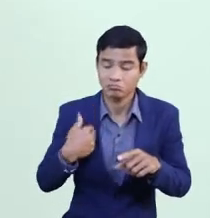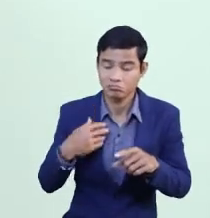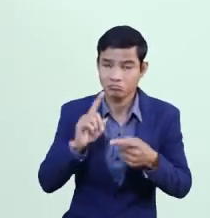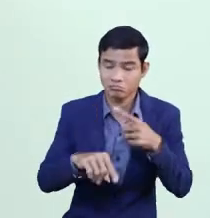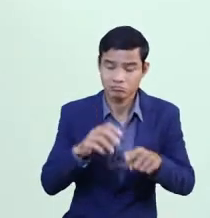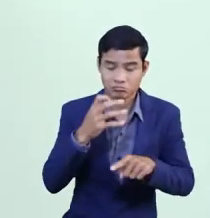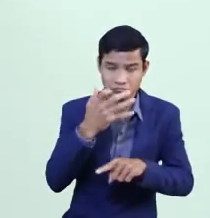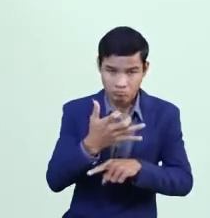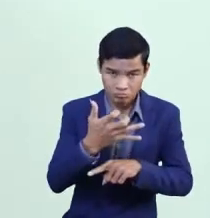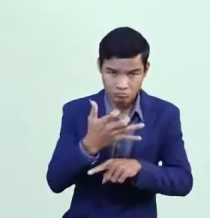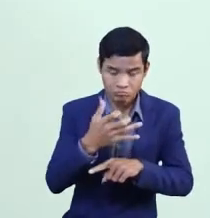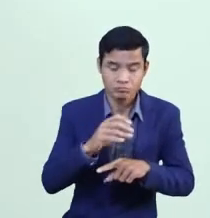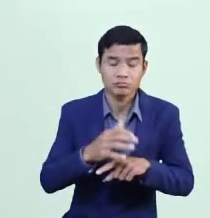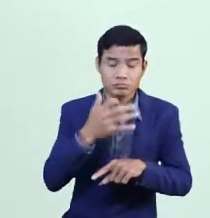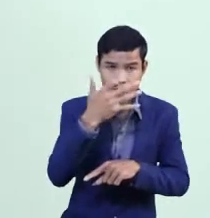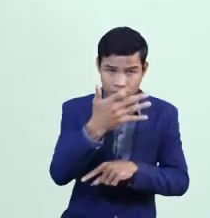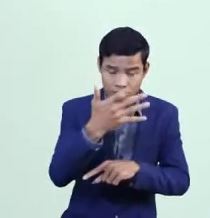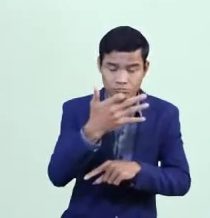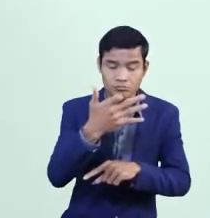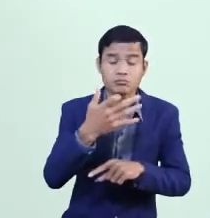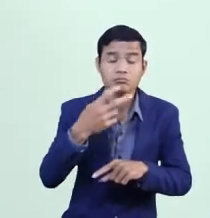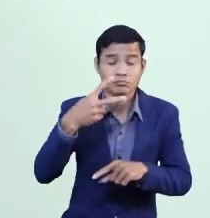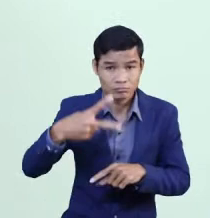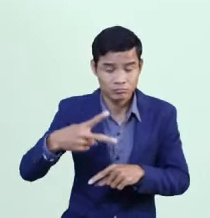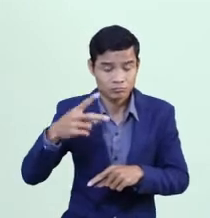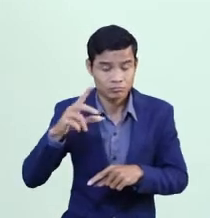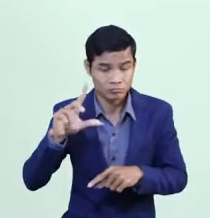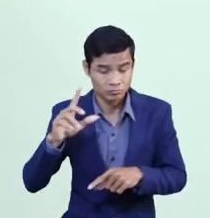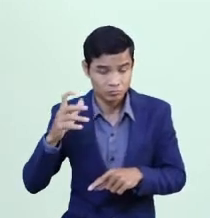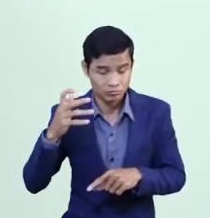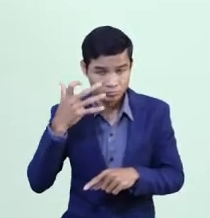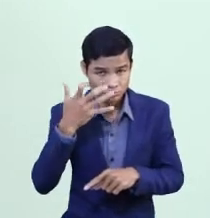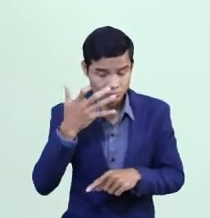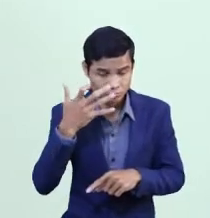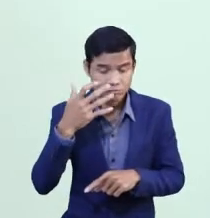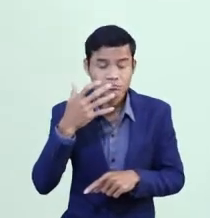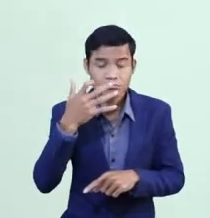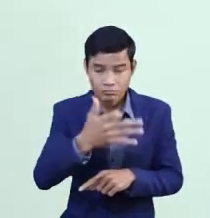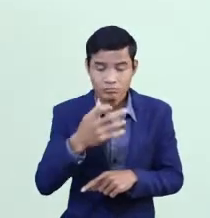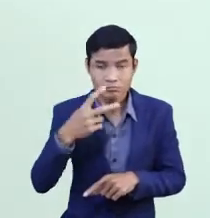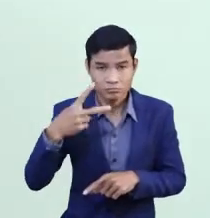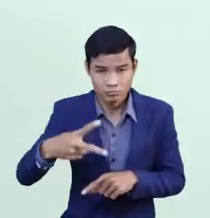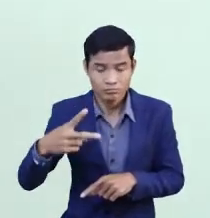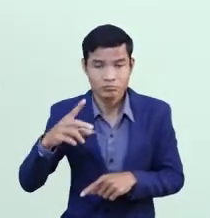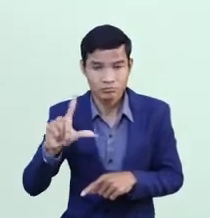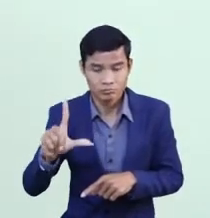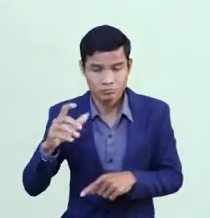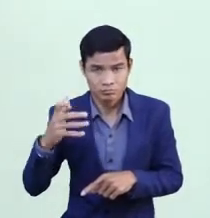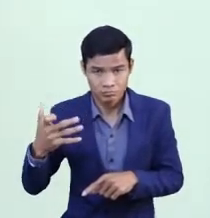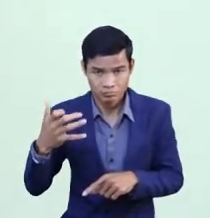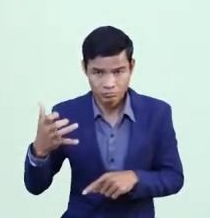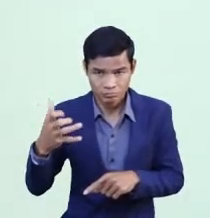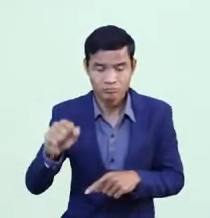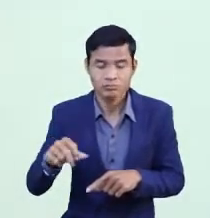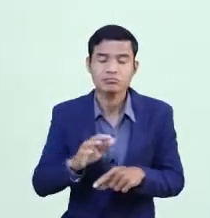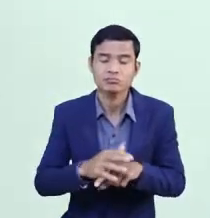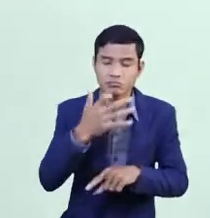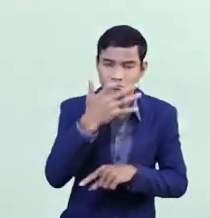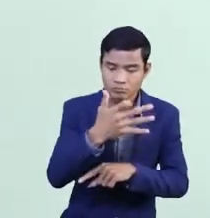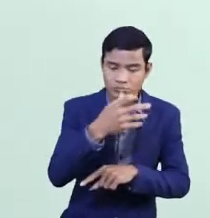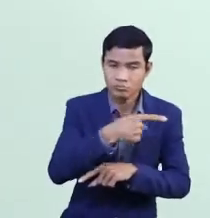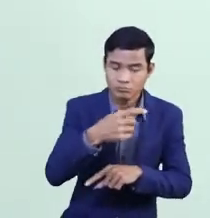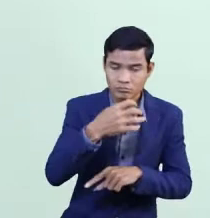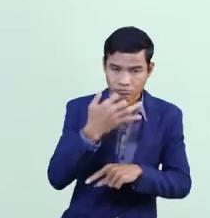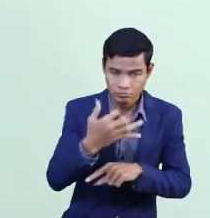bằng phì nhưng chân bằng bấy thông chân bằng phì mình nè con chà ạc đọc bàn chân bằng bấy đọc bằng phí nơi xa